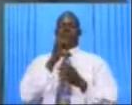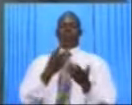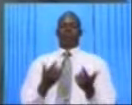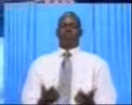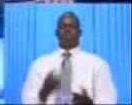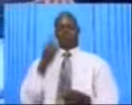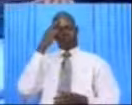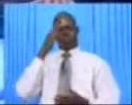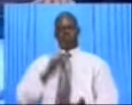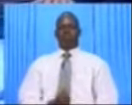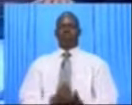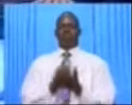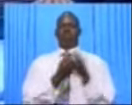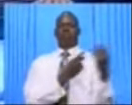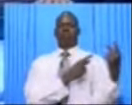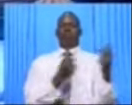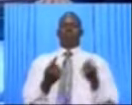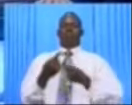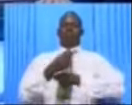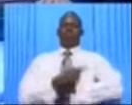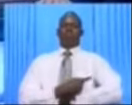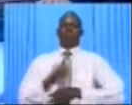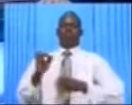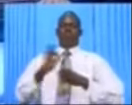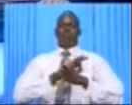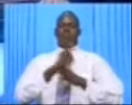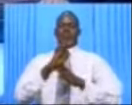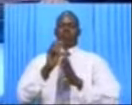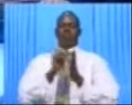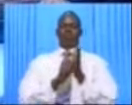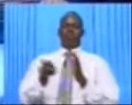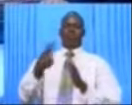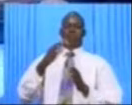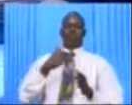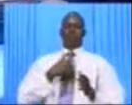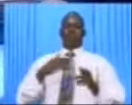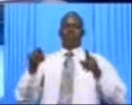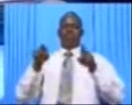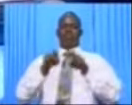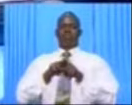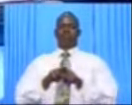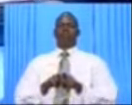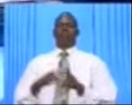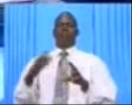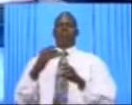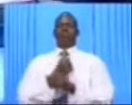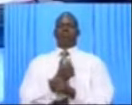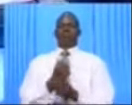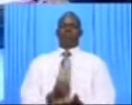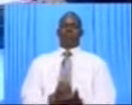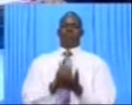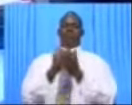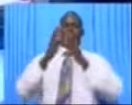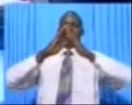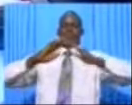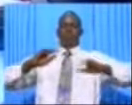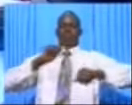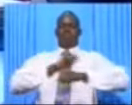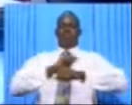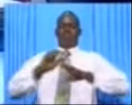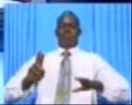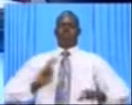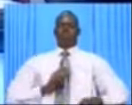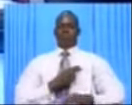épauler pendant ces jours de formation. Et vous avez également reçu un coup de pouce de la maison de l'entreprise. Oui, parce qu'en fait, on n'aurait jamais